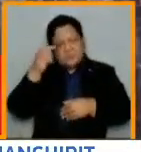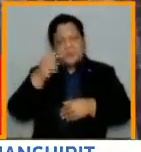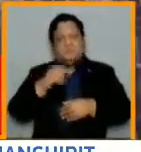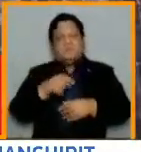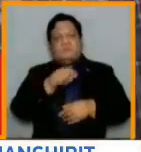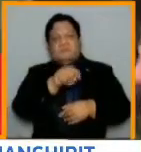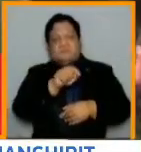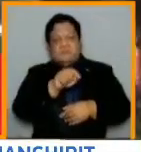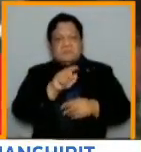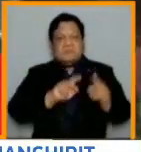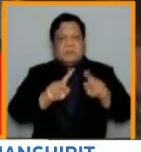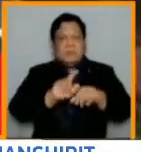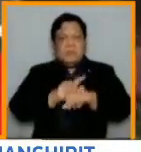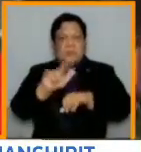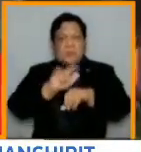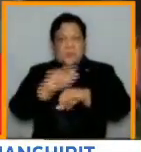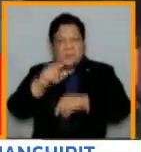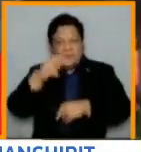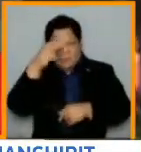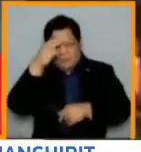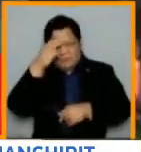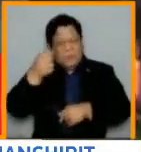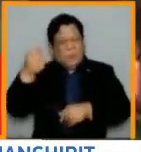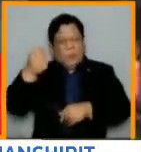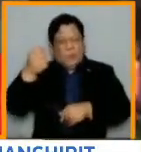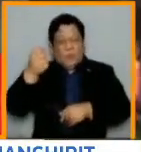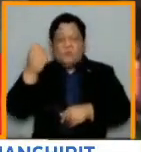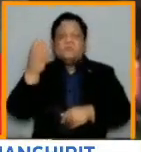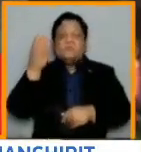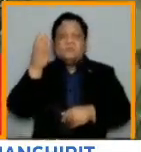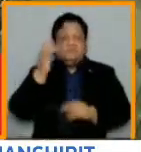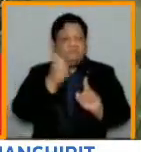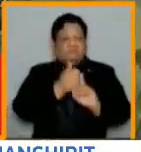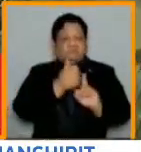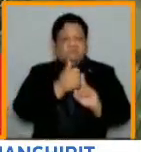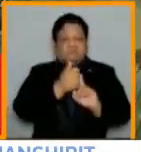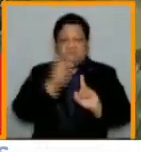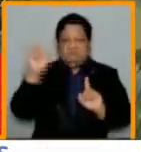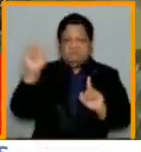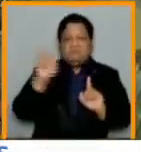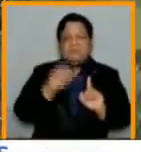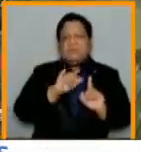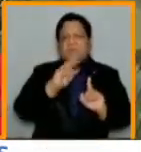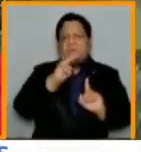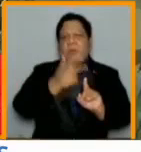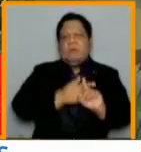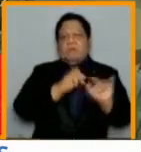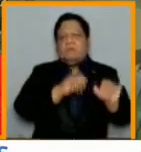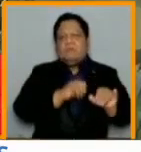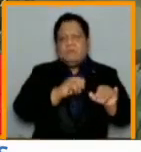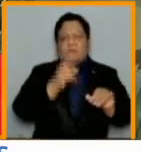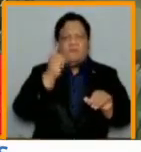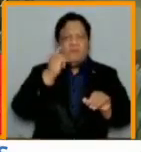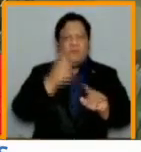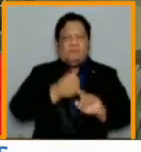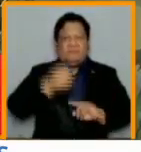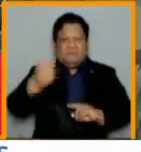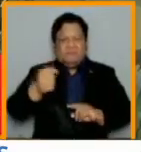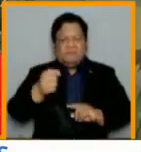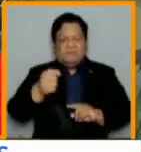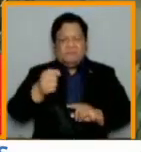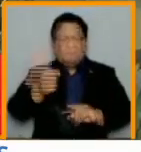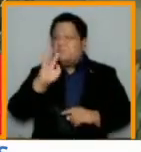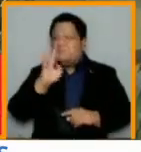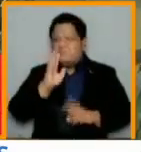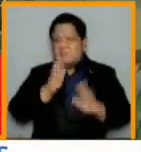na 3 buwan nang nakatira sa dormitoryo ng recruitment agency. Mayroon na po akong employer. Ayaw ko naman